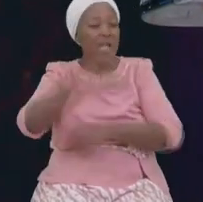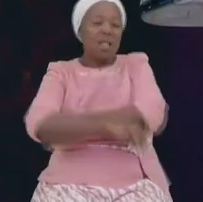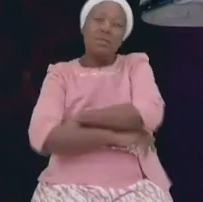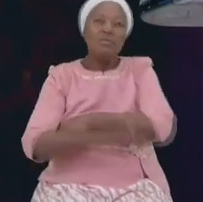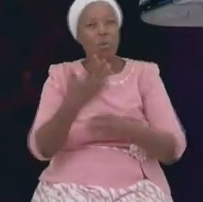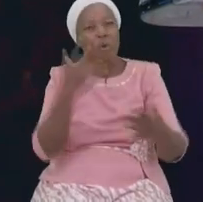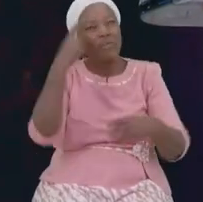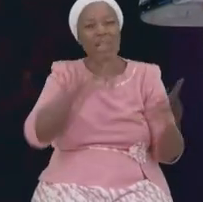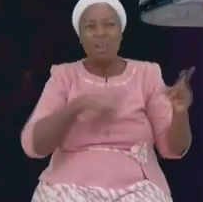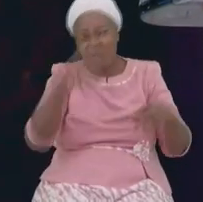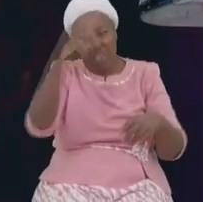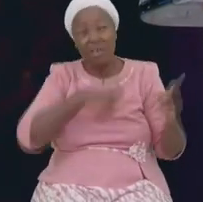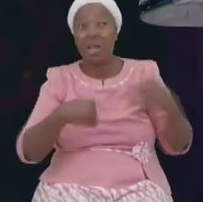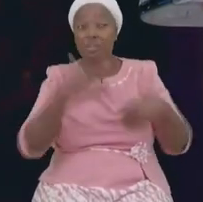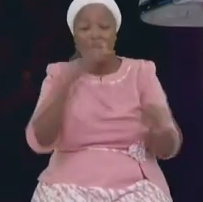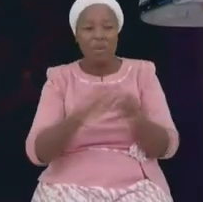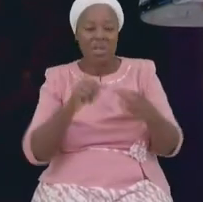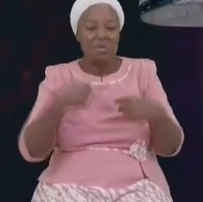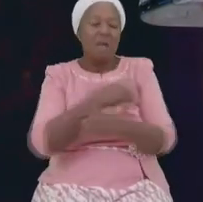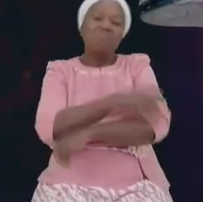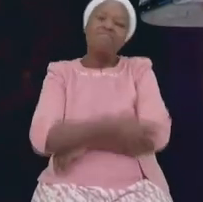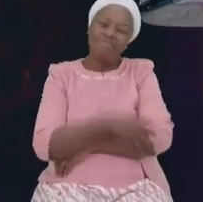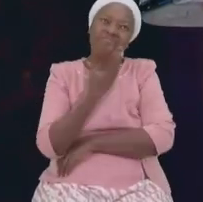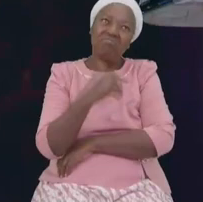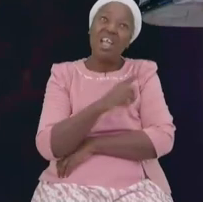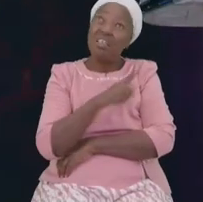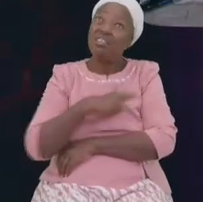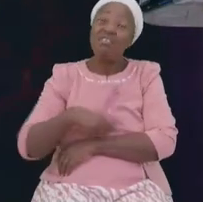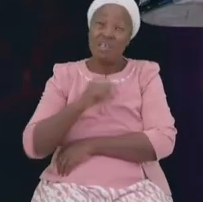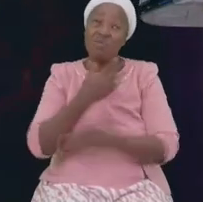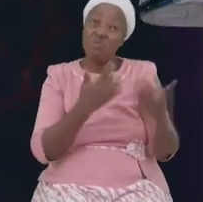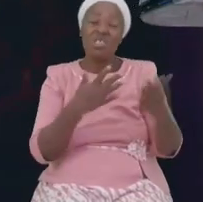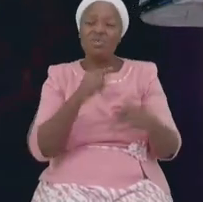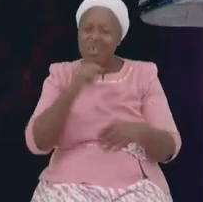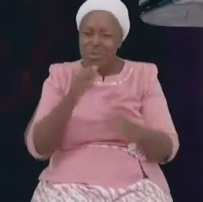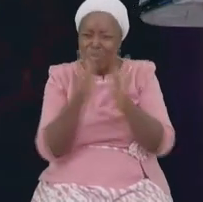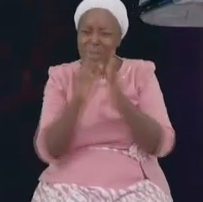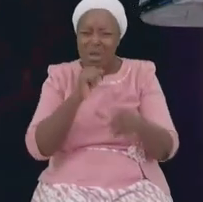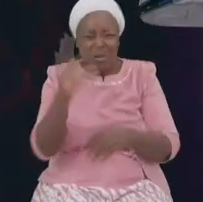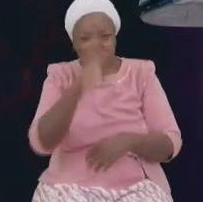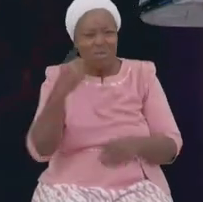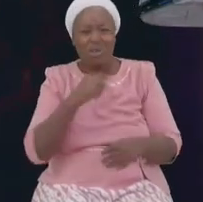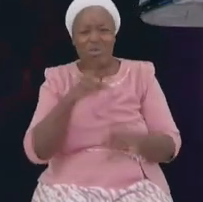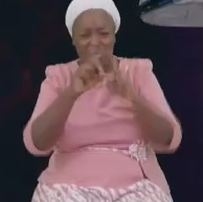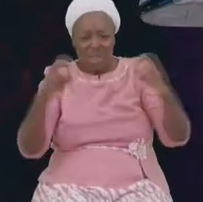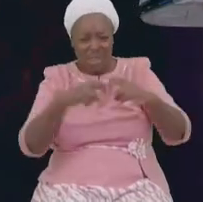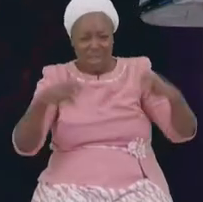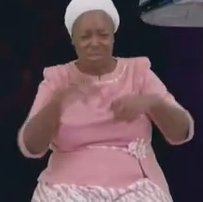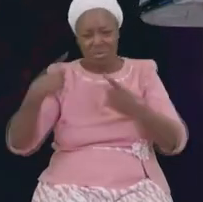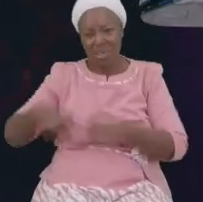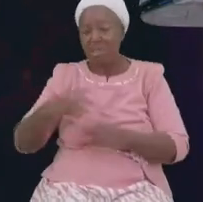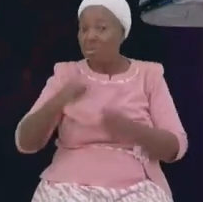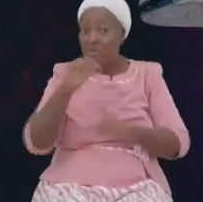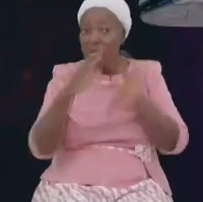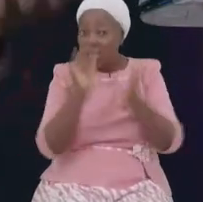Dieu, j'attends. Tu ne pries pas. Tu ne cherches pas. Tu ne examines pas ton cœur. Tu ne fais pas ce qui doit être fait.